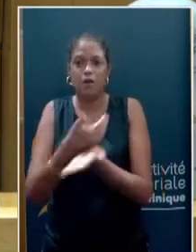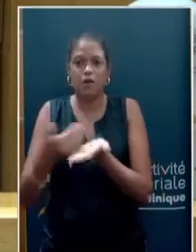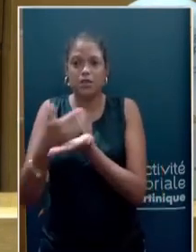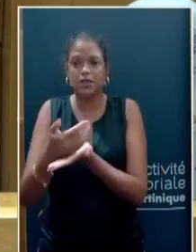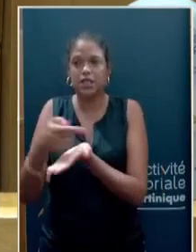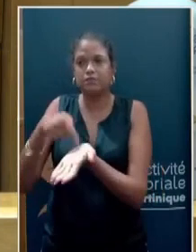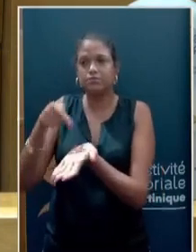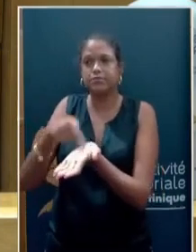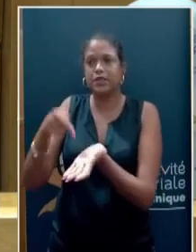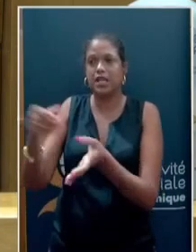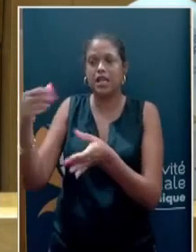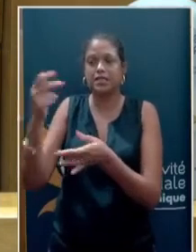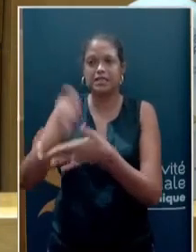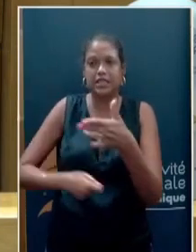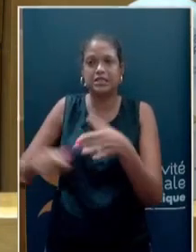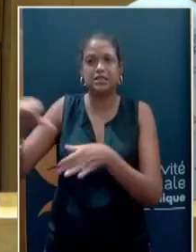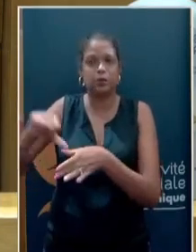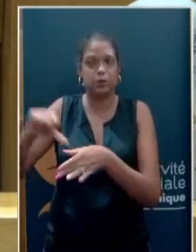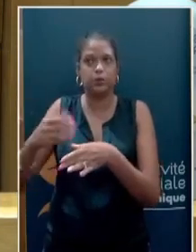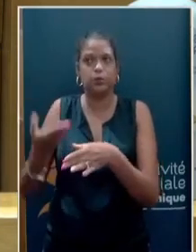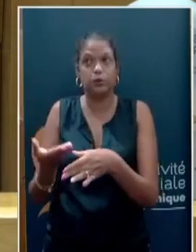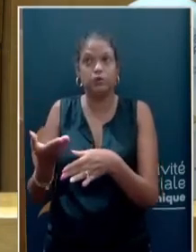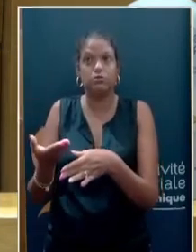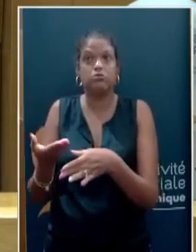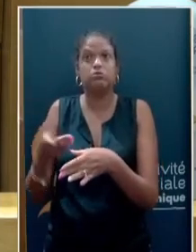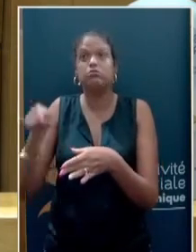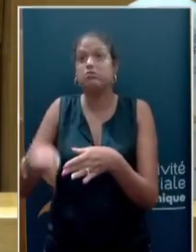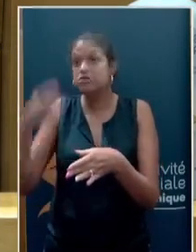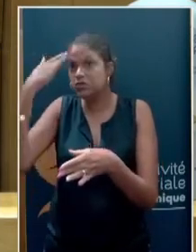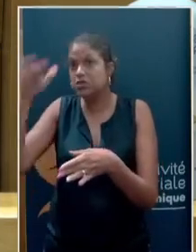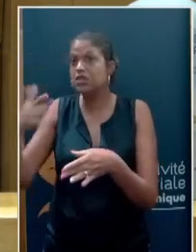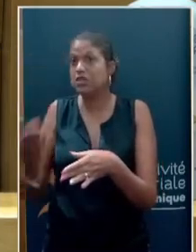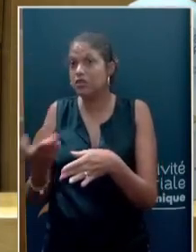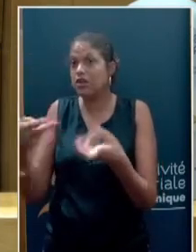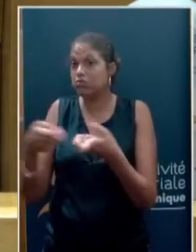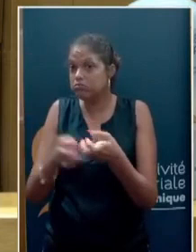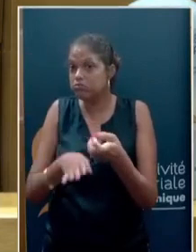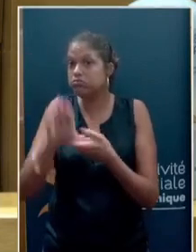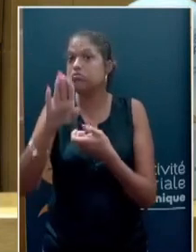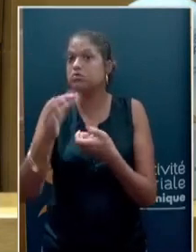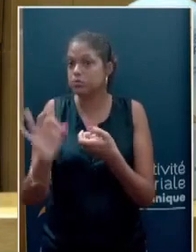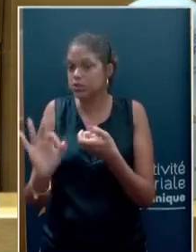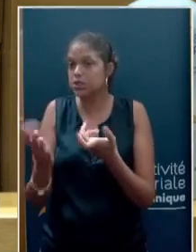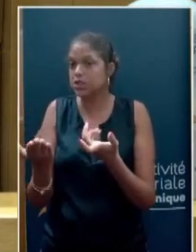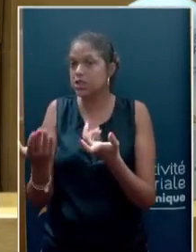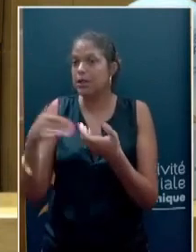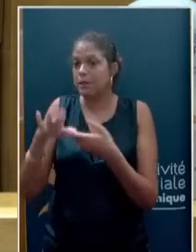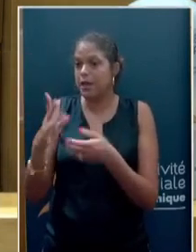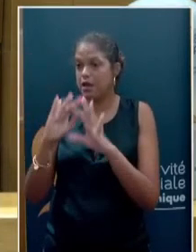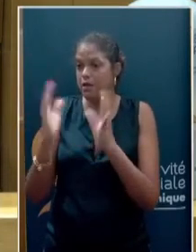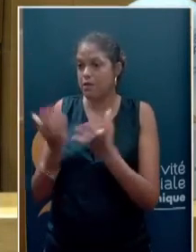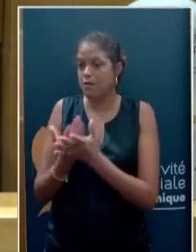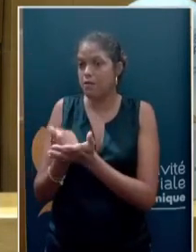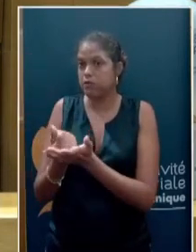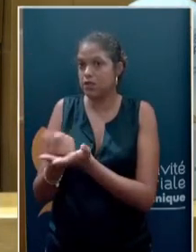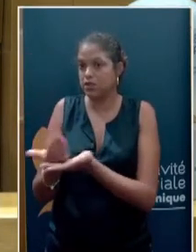sur les carburants. Alors, il faut savoir que même s'il y a l'inflation, les montants que nous percevons sur chaque